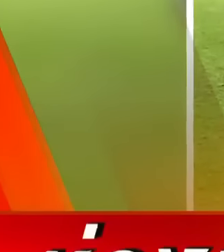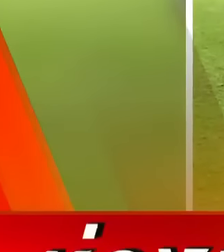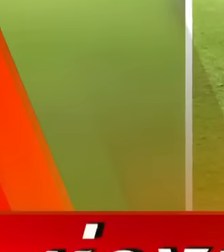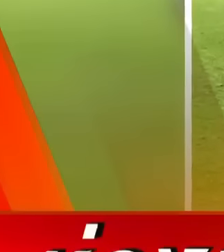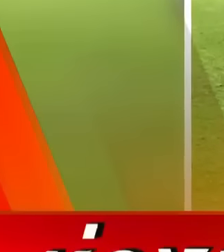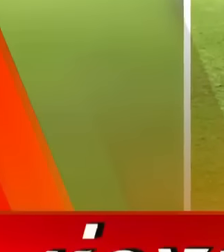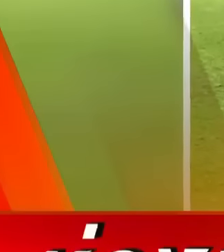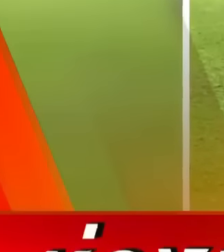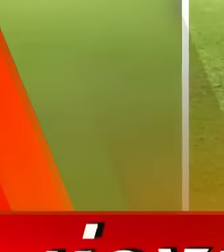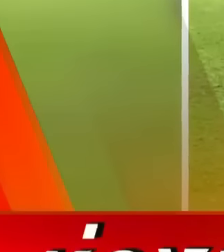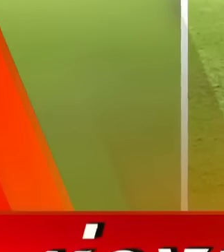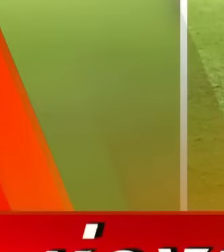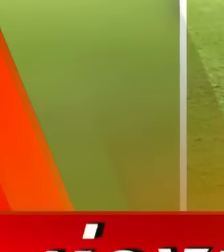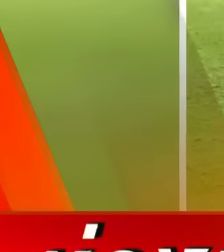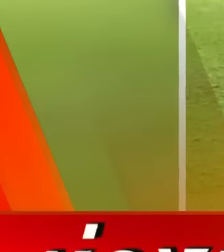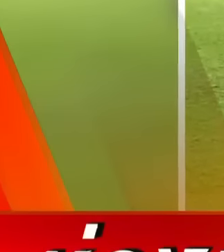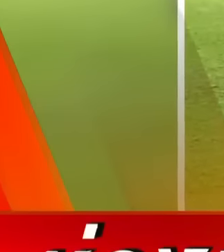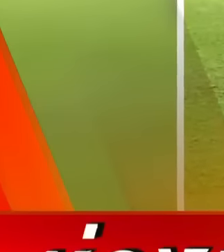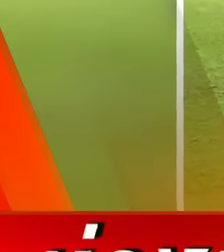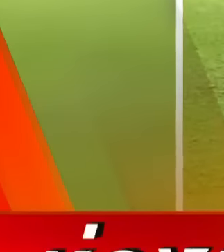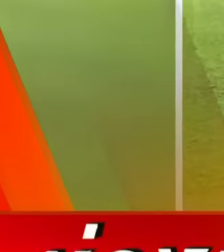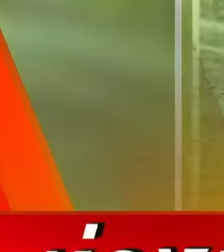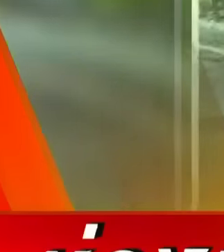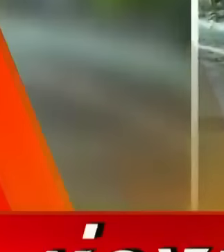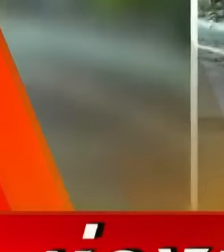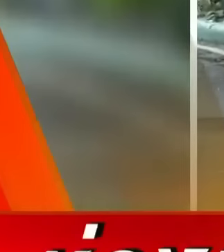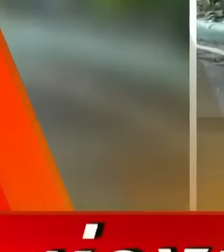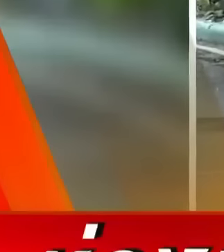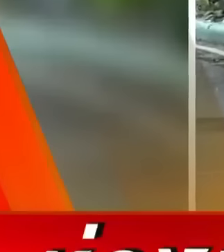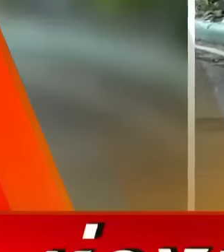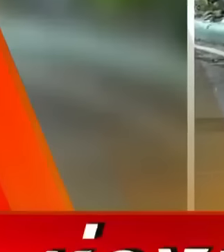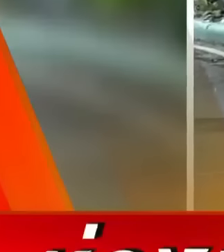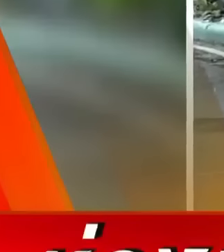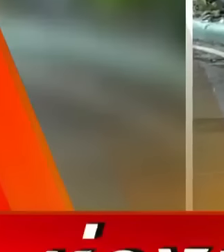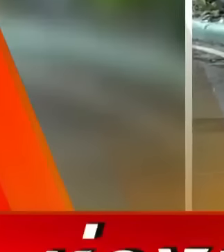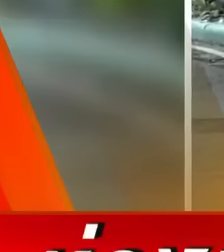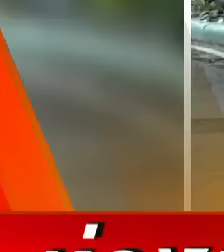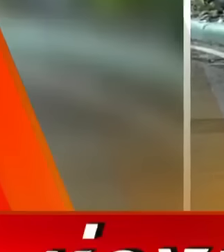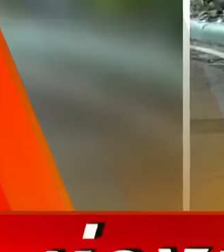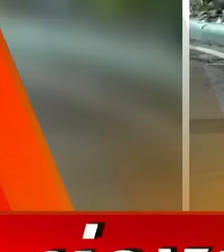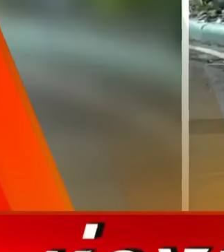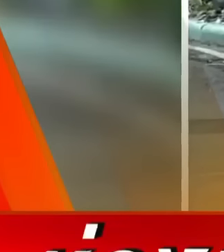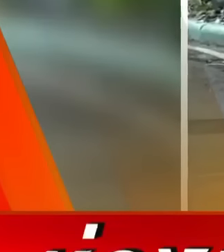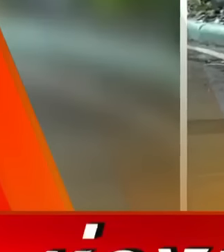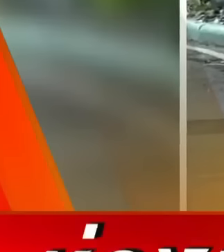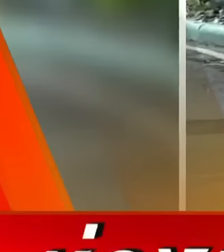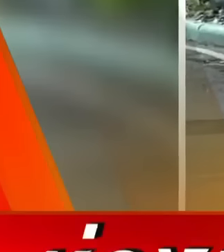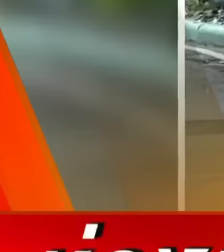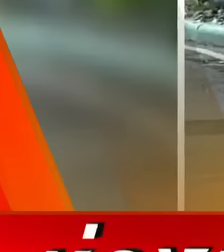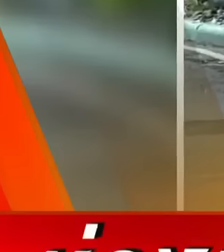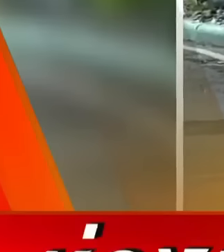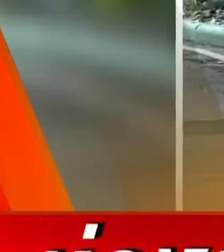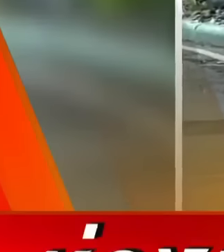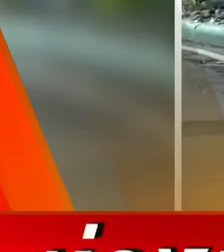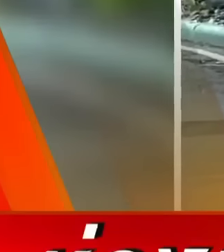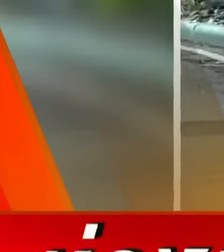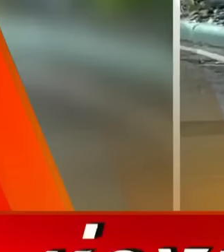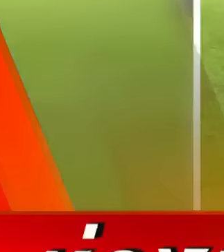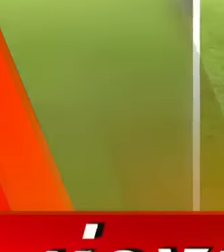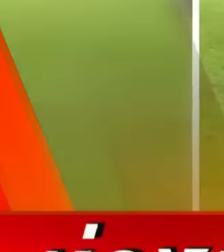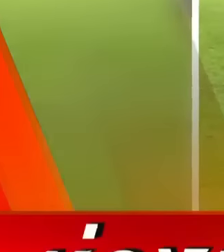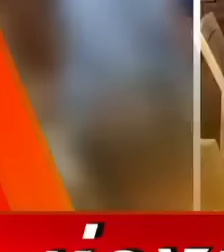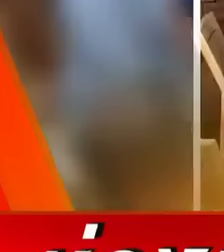ทินผู้บริหารพลังงานแล้วก็นักการเมืองอีกหลายคนเลยมีนัยยะอะไรหรือเปล่ามีการร่วมลงปฏิญญา